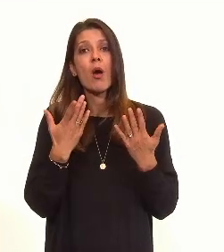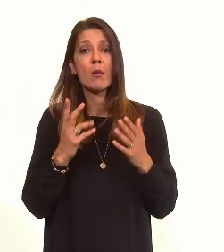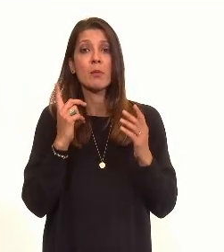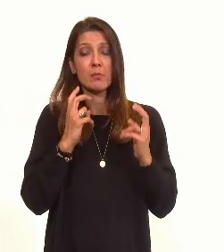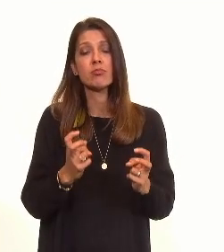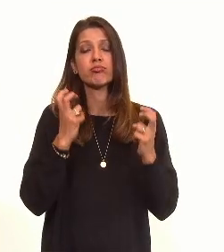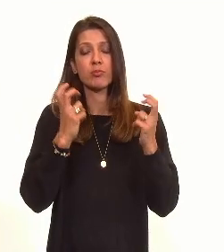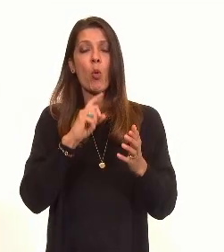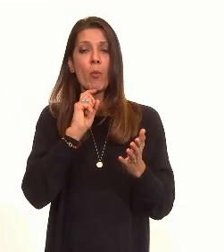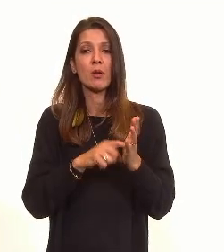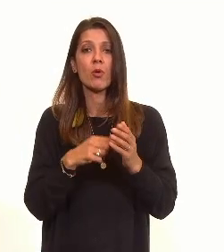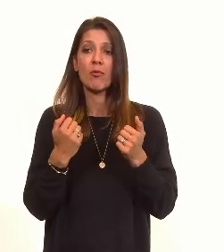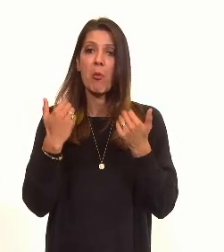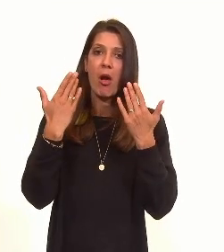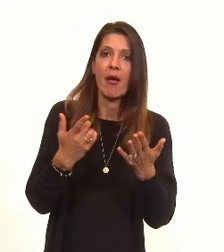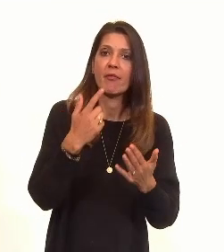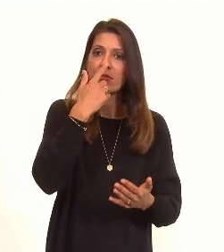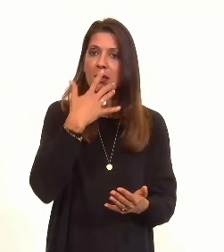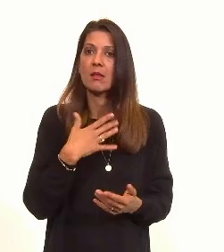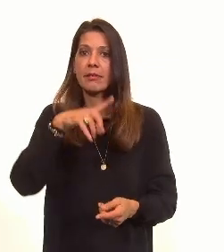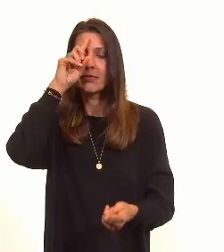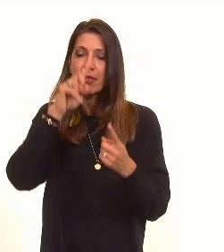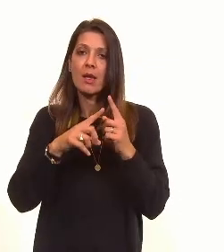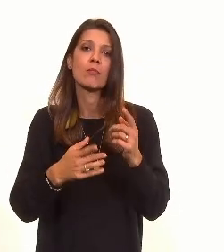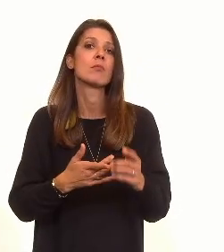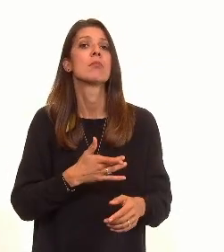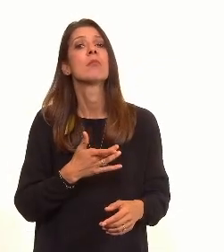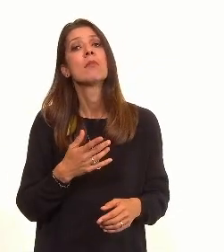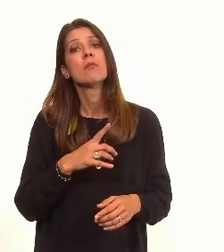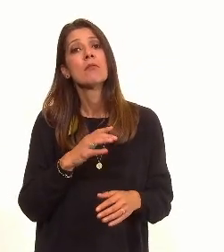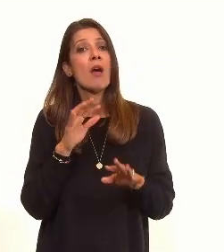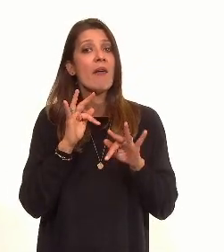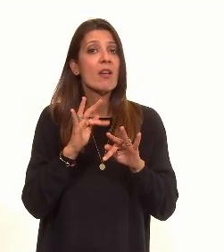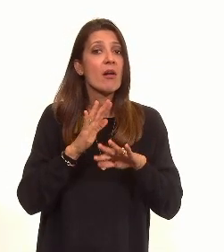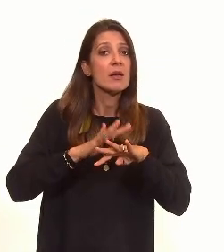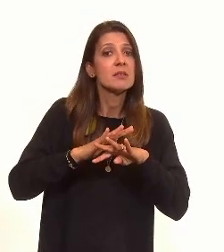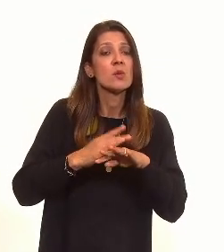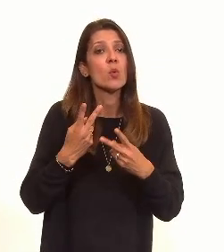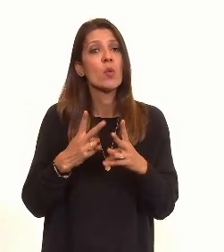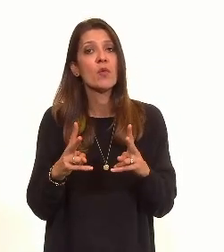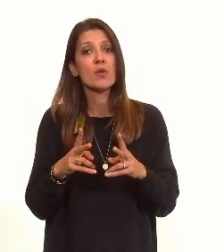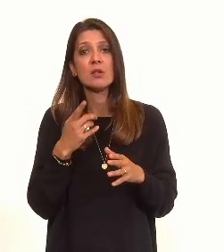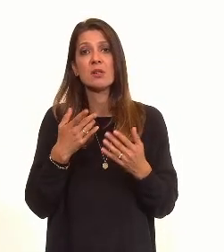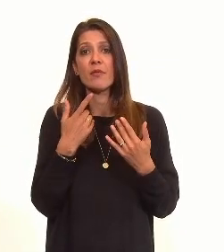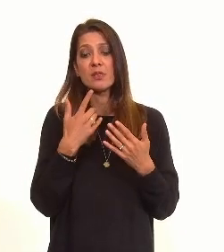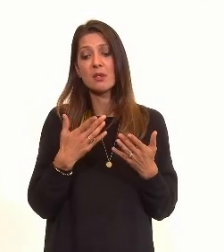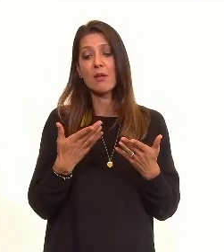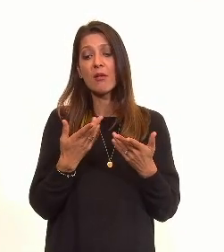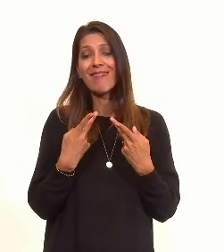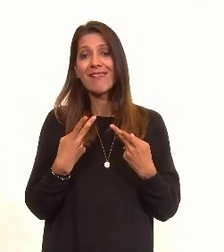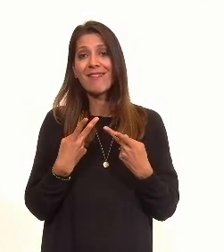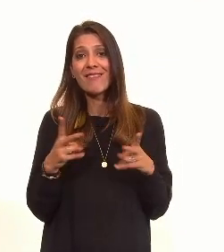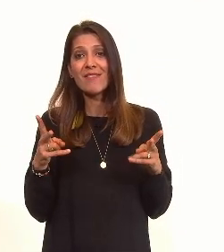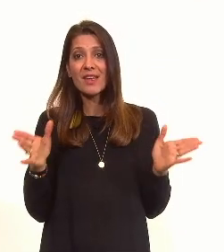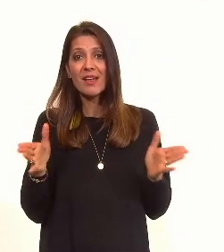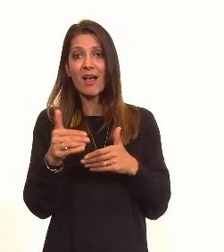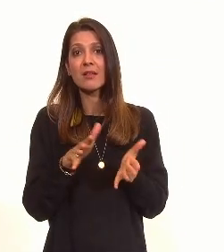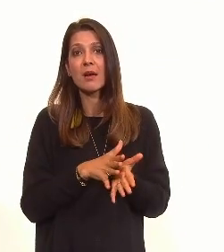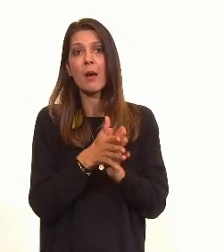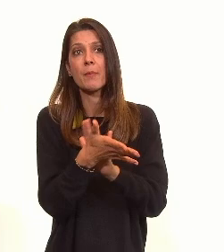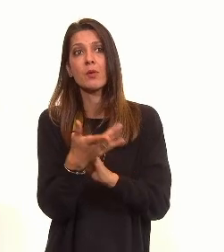question ? la bonne réponse. À ce moment-là, le jeu pose la question. Je lis la question et